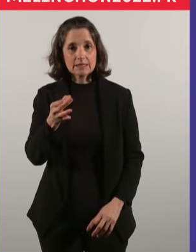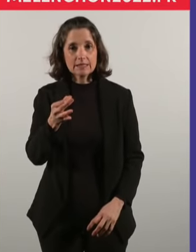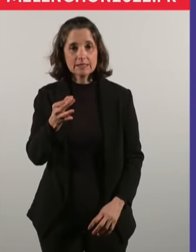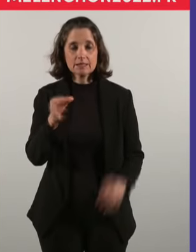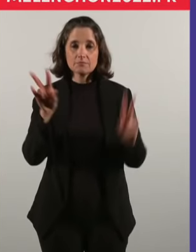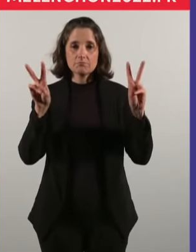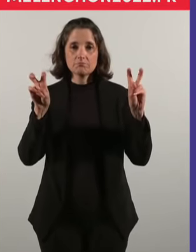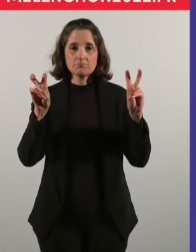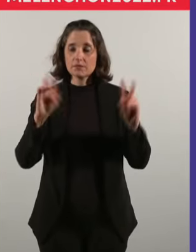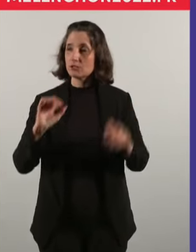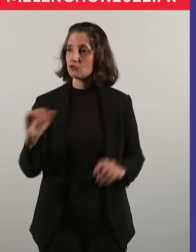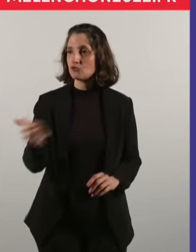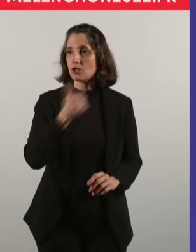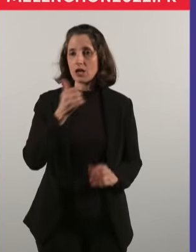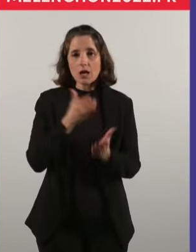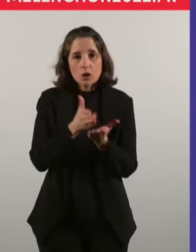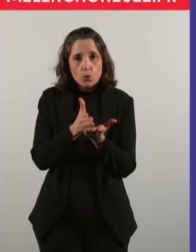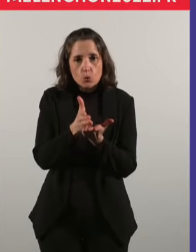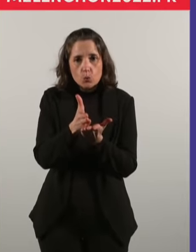Nous cherchons la nôtre.